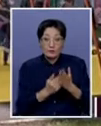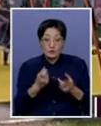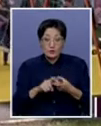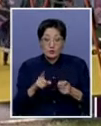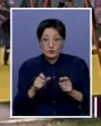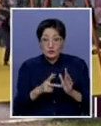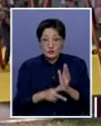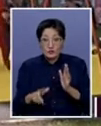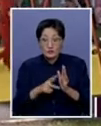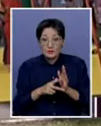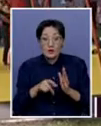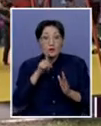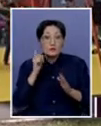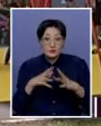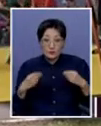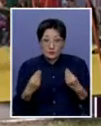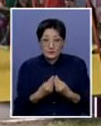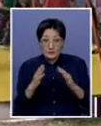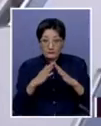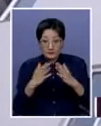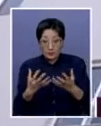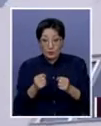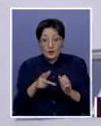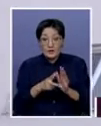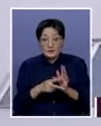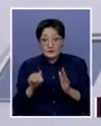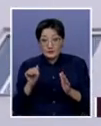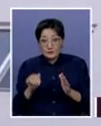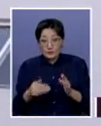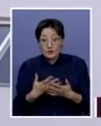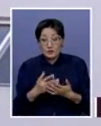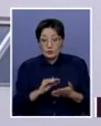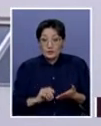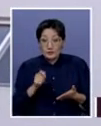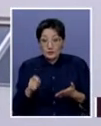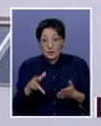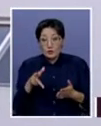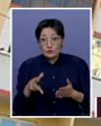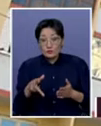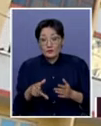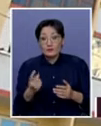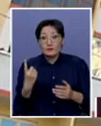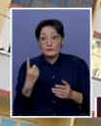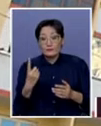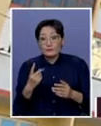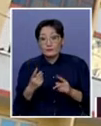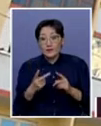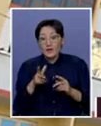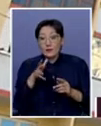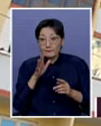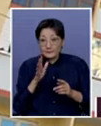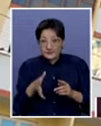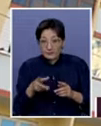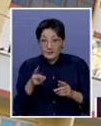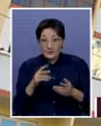188 жас отбасы баспаналы болды. Негізі 8 мыңға жуық өтініш тапсырылған. Оның 3 мыңы бірінші, 5 мыңы екінші тапсырыстан